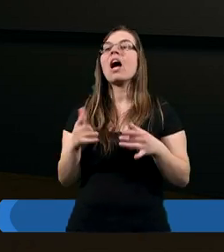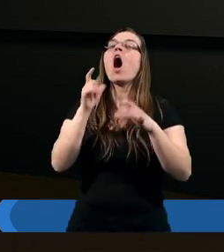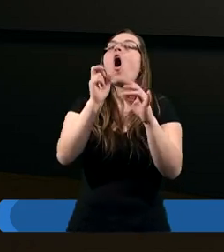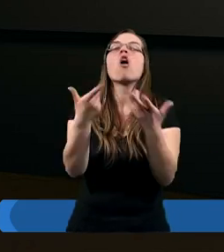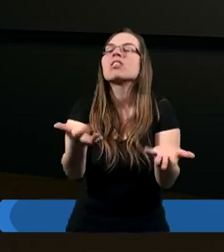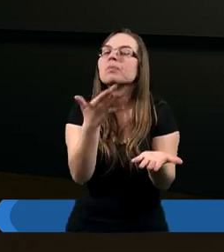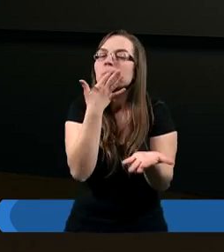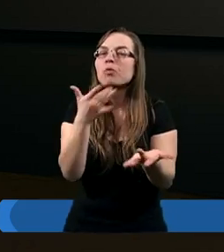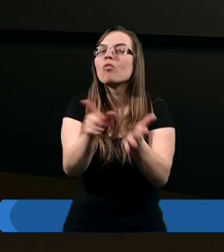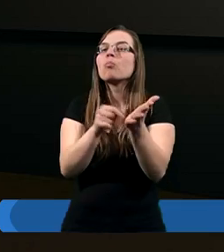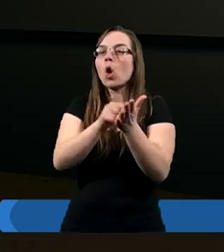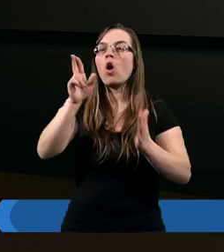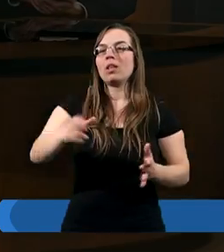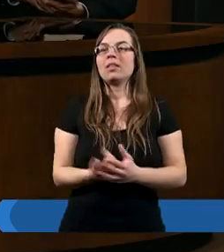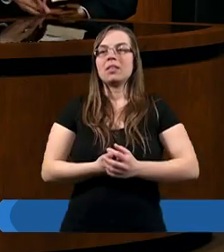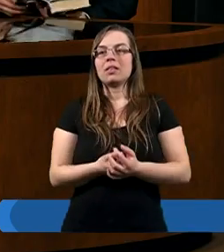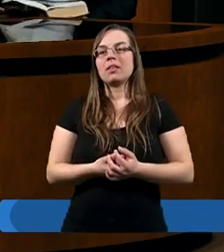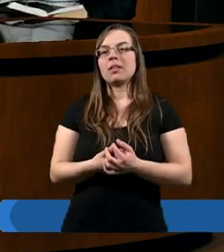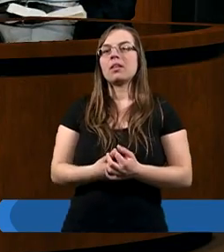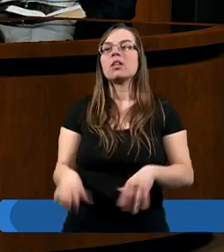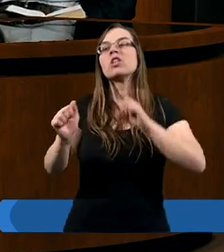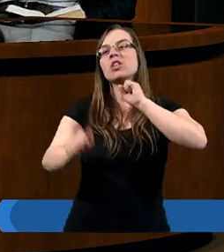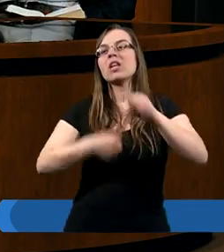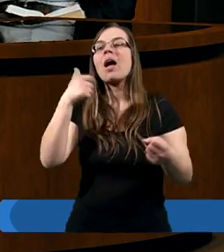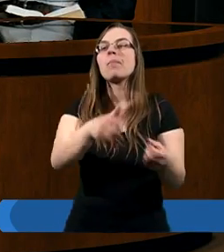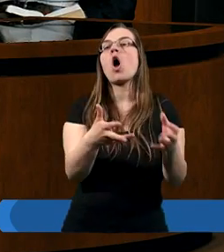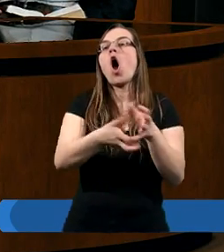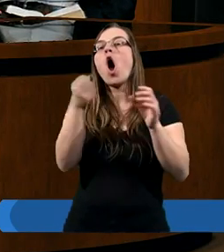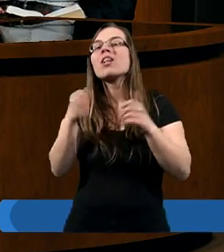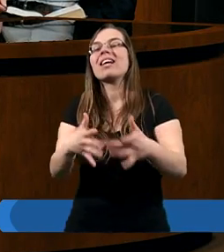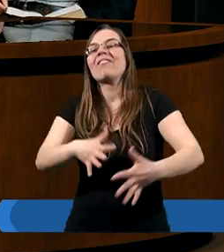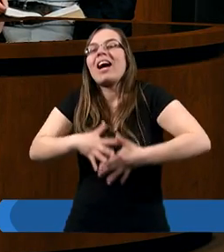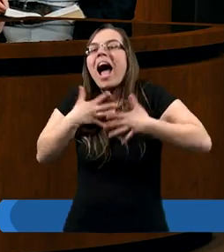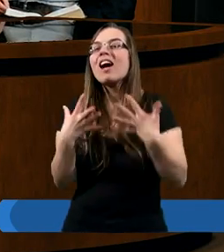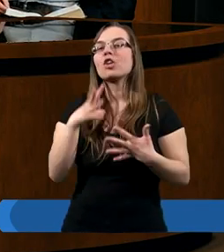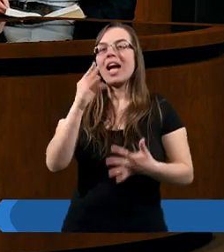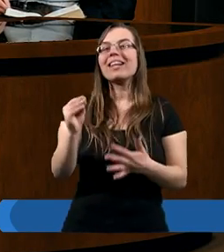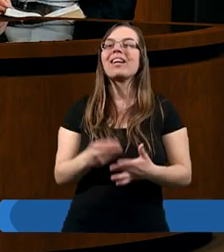O czym mówi tutaj apostoł Piotr? Można by odnieść wrażenie, że